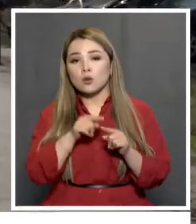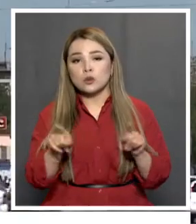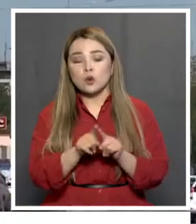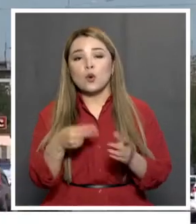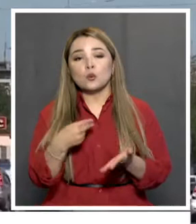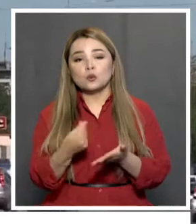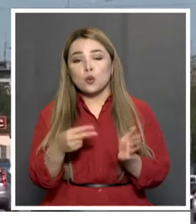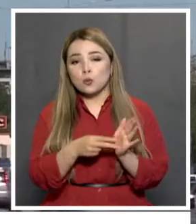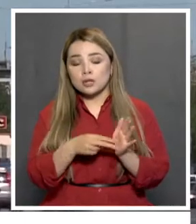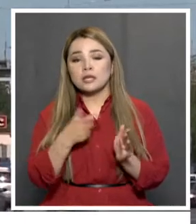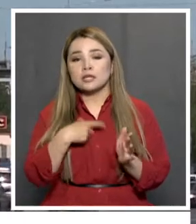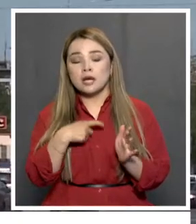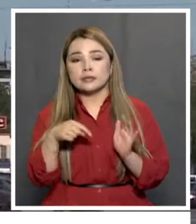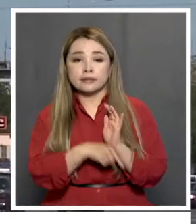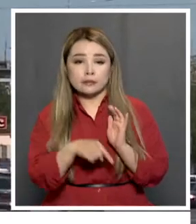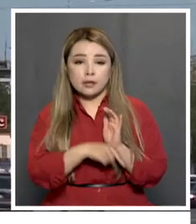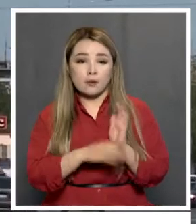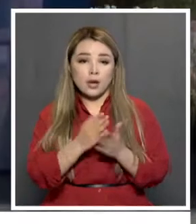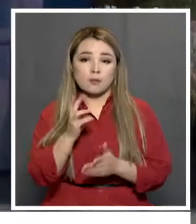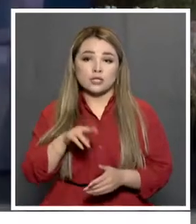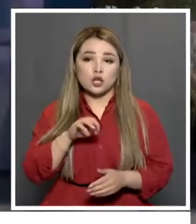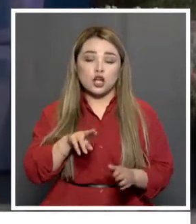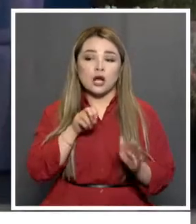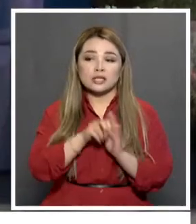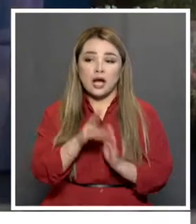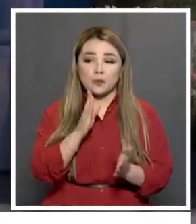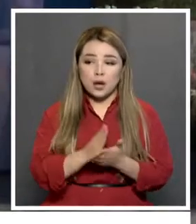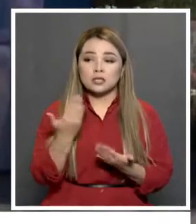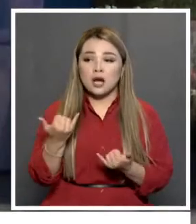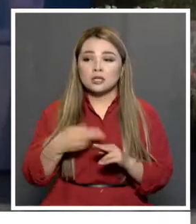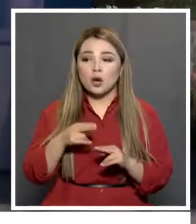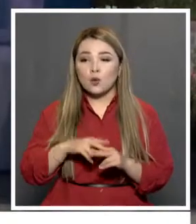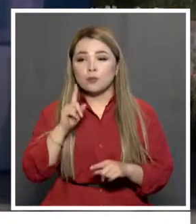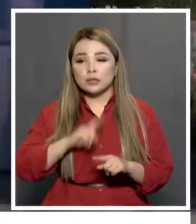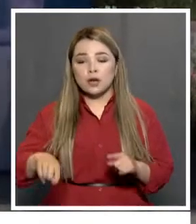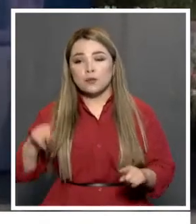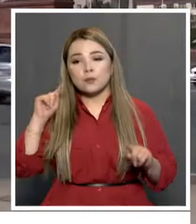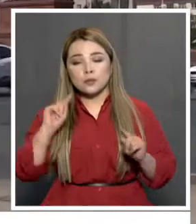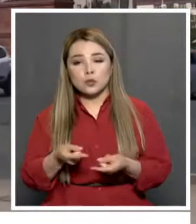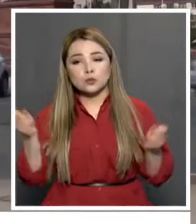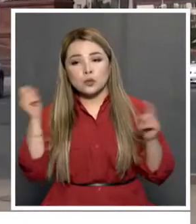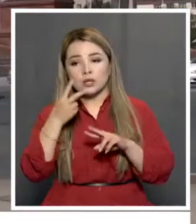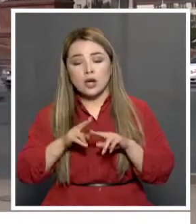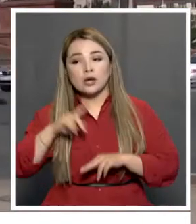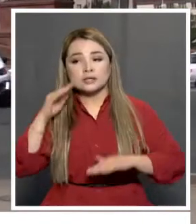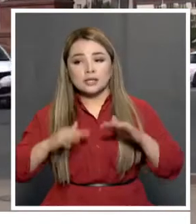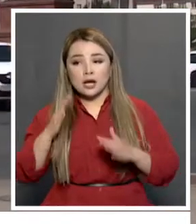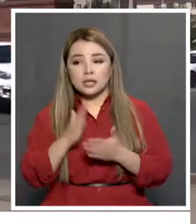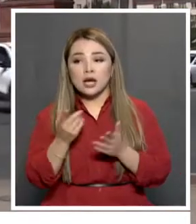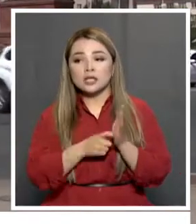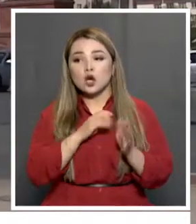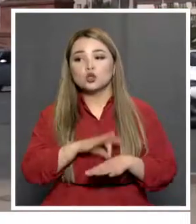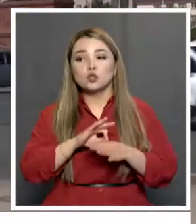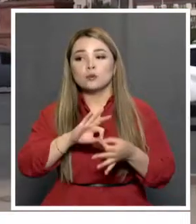шешіп алып отырған. Менеджерлердің бірі кейін қашып кеткен, сол себепті ол бірден күдікке ілінді. Мәселенің мән-жайын